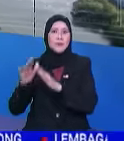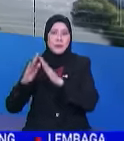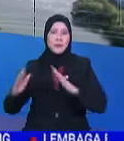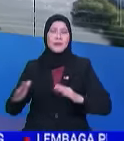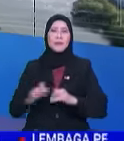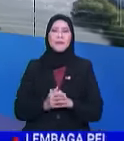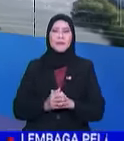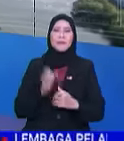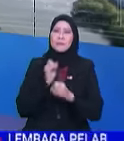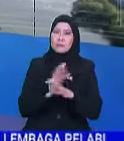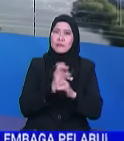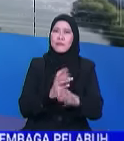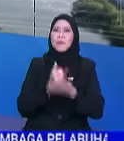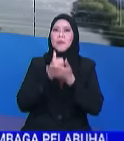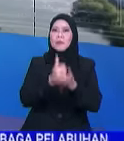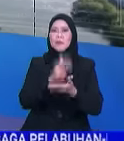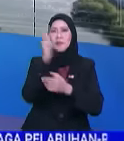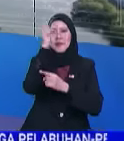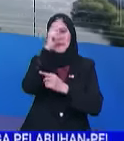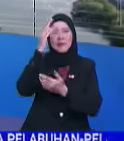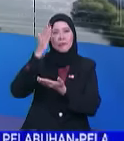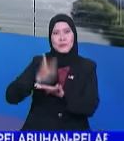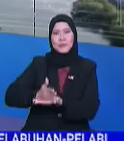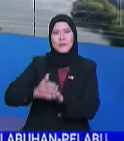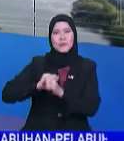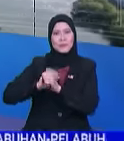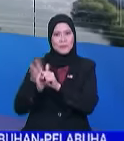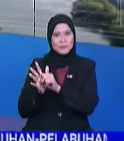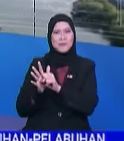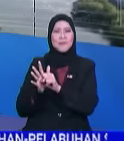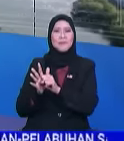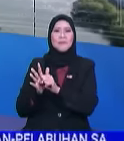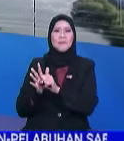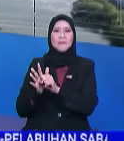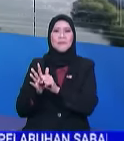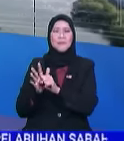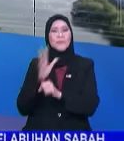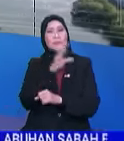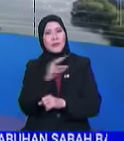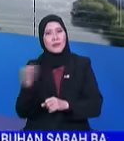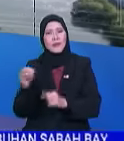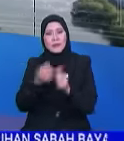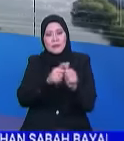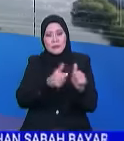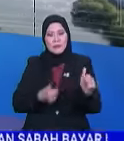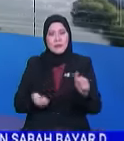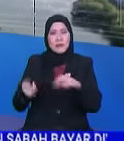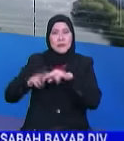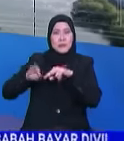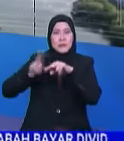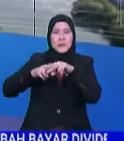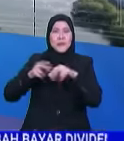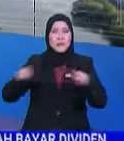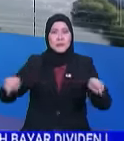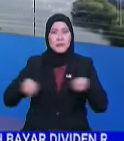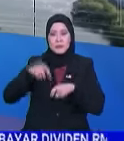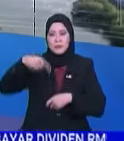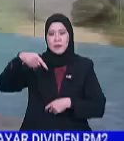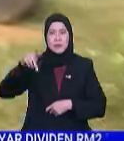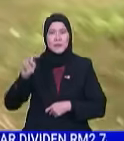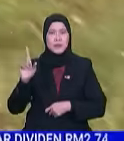usaha membantu kerajaan mengekang penularan pandemik COVID-19 sekaligus mengelak pertambahan lokaliti